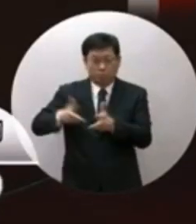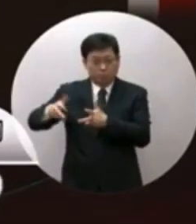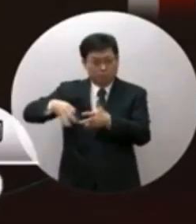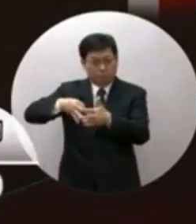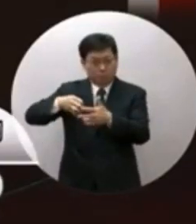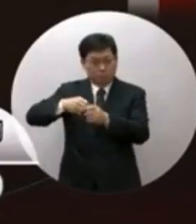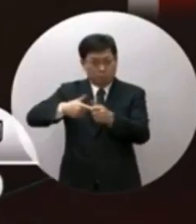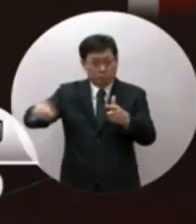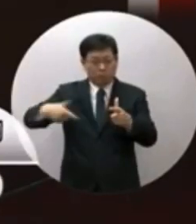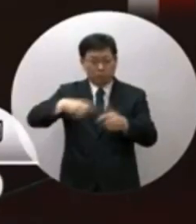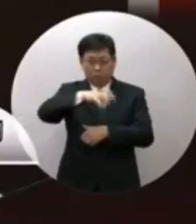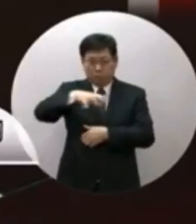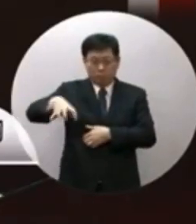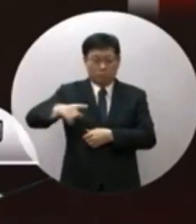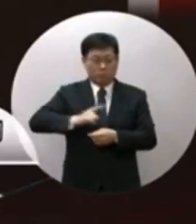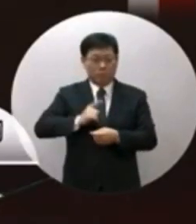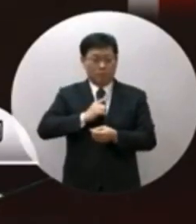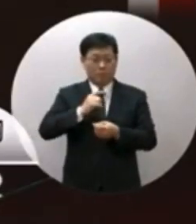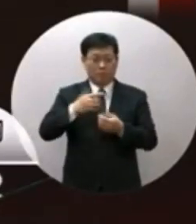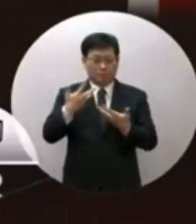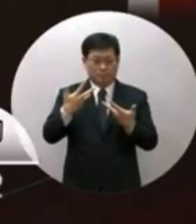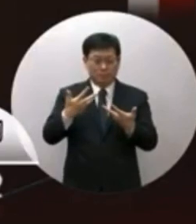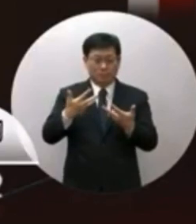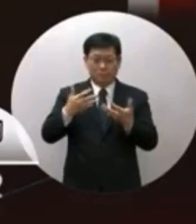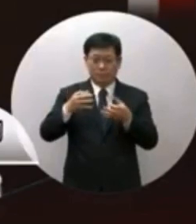事业机构用户的一个